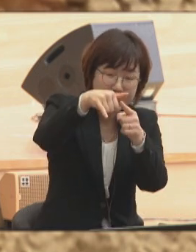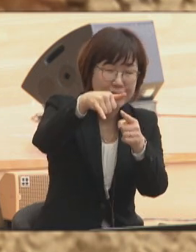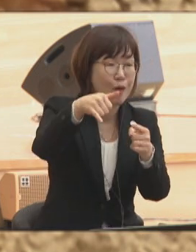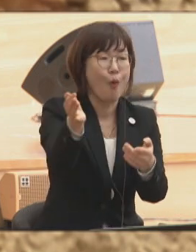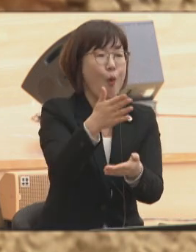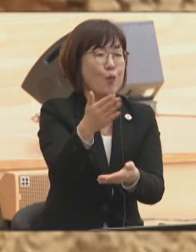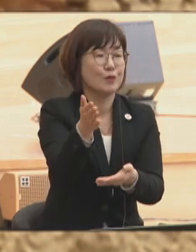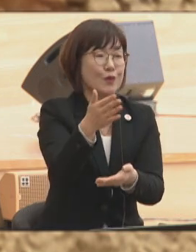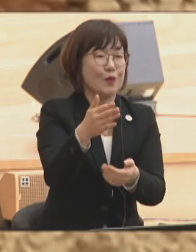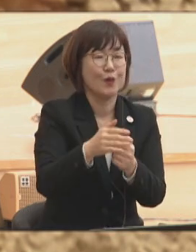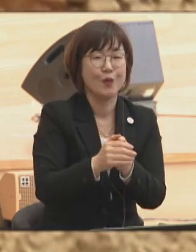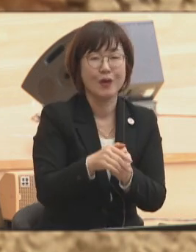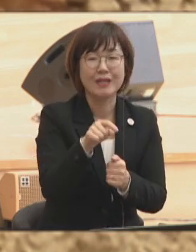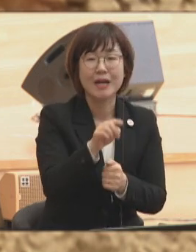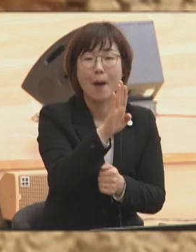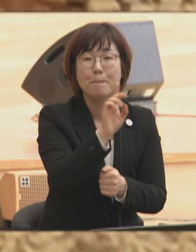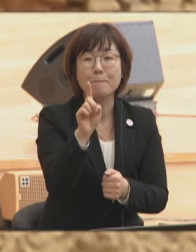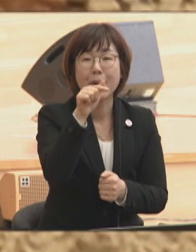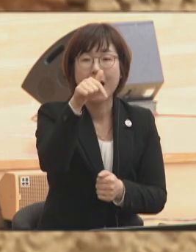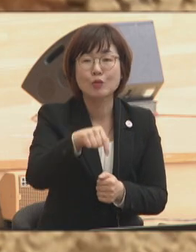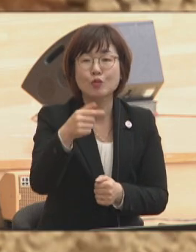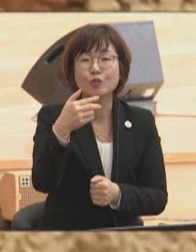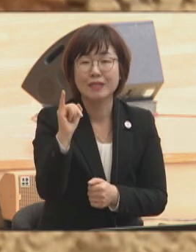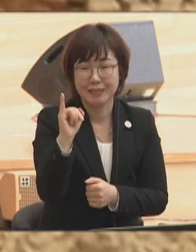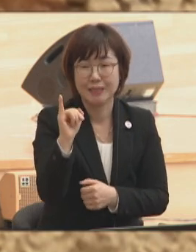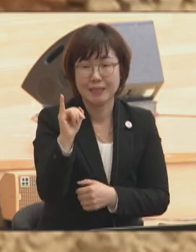없죠. 저게 뭐라고요? 바구니.